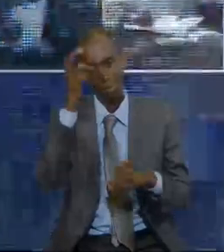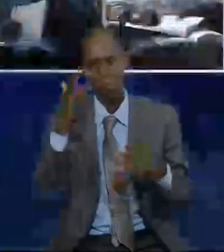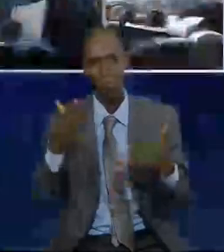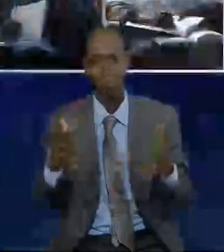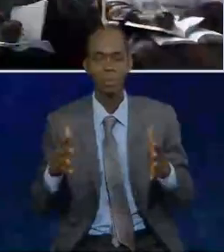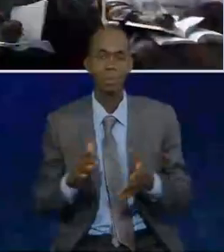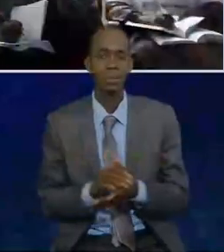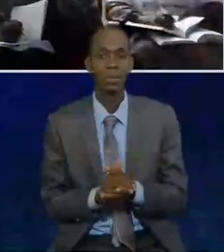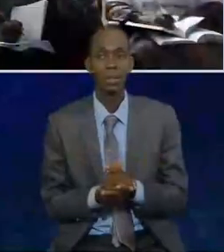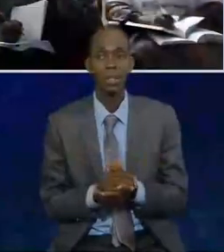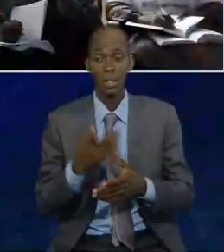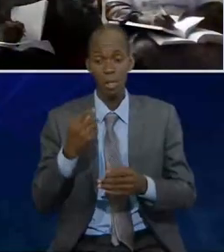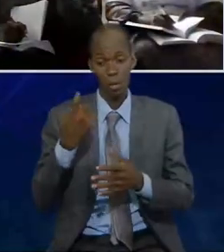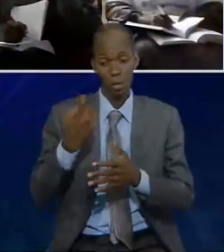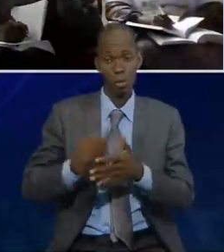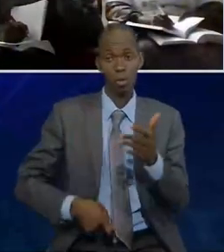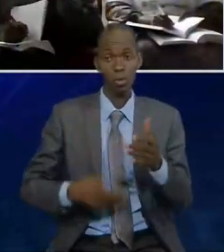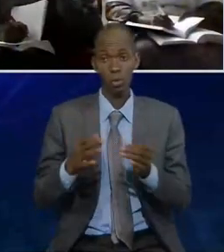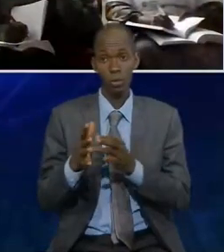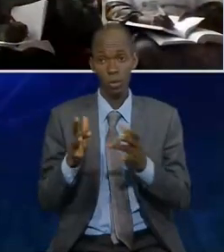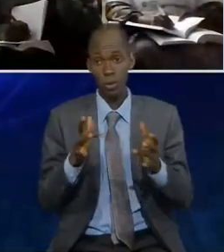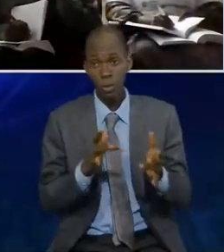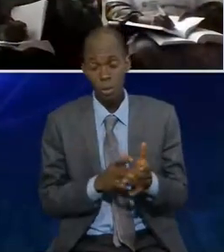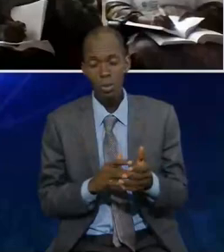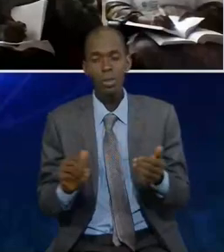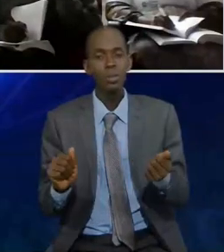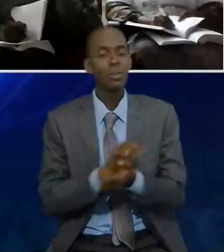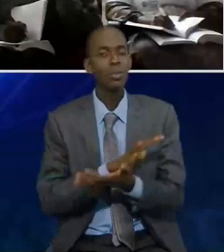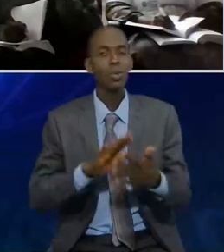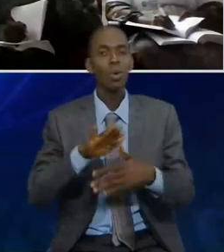le prix a détruit la puissance de Satan